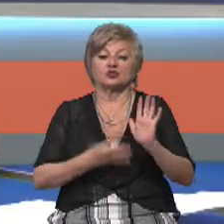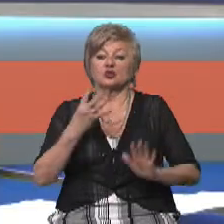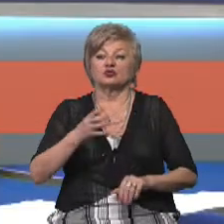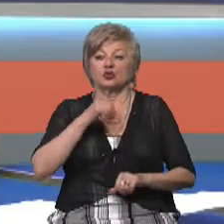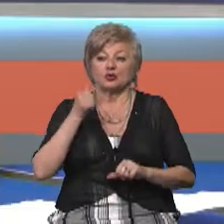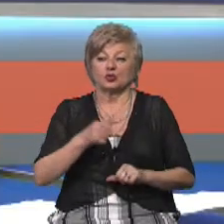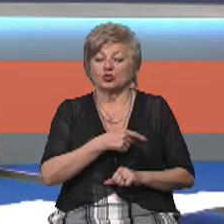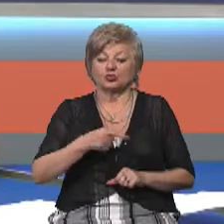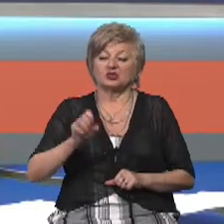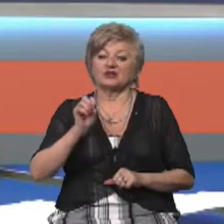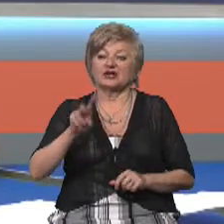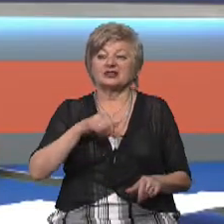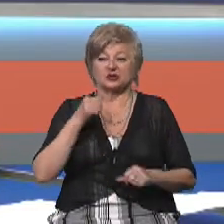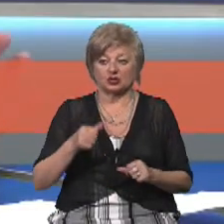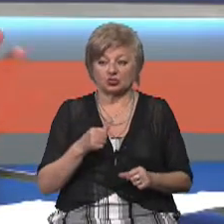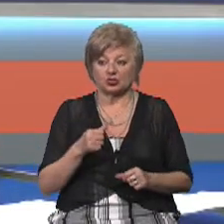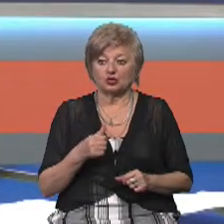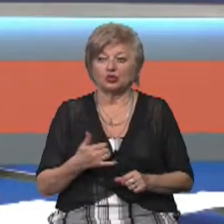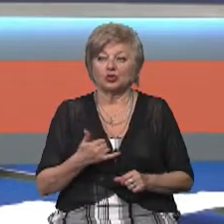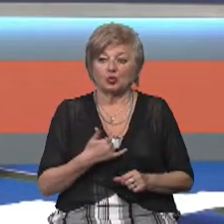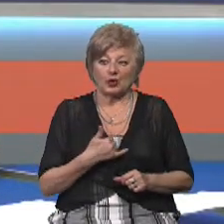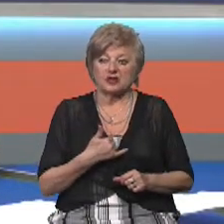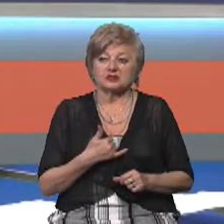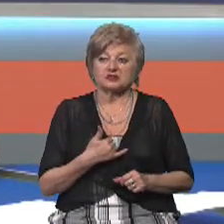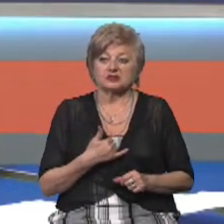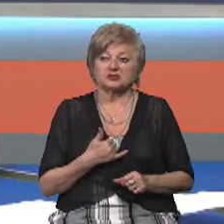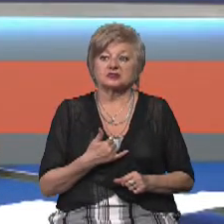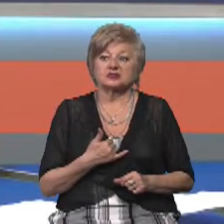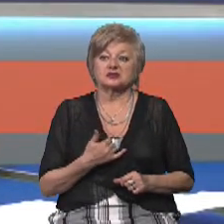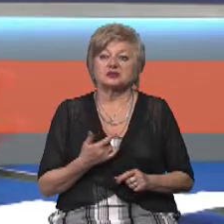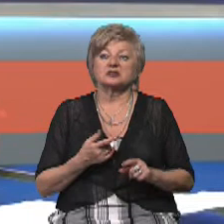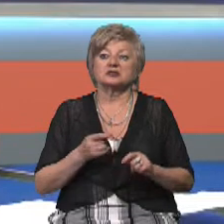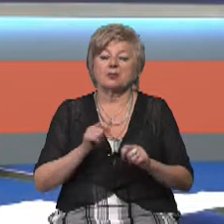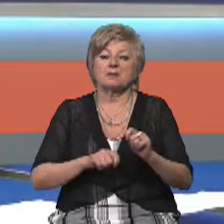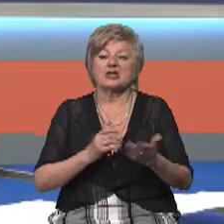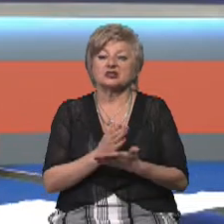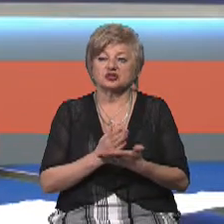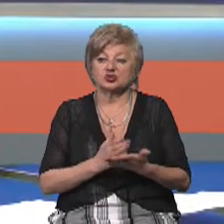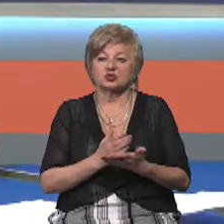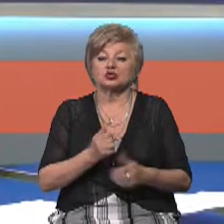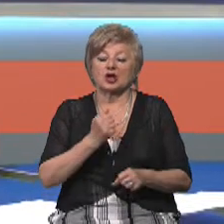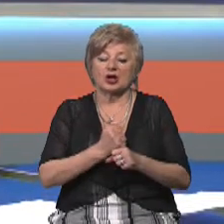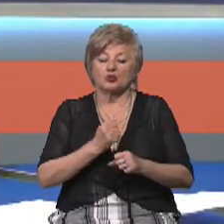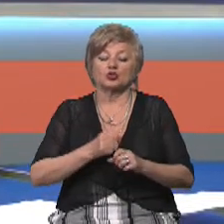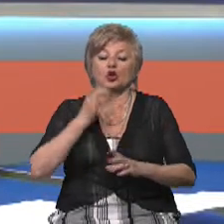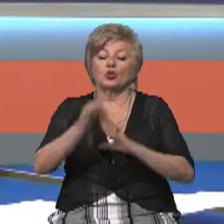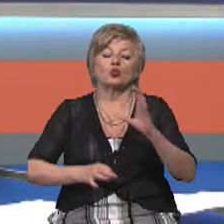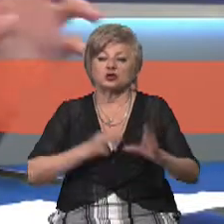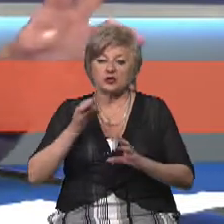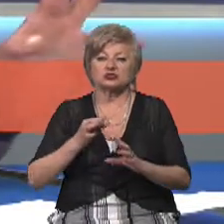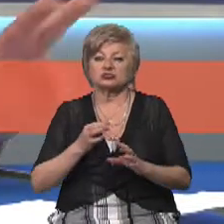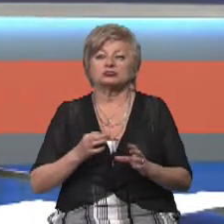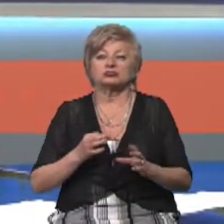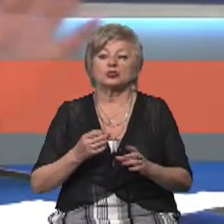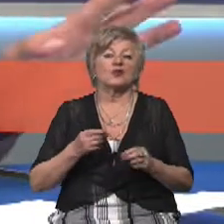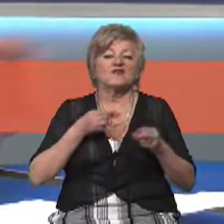1994 по 2012 рік у нас при санепідслужбі міста працював круглосуточний екологічний пост, який виїжджав